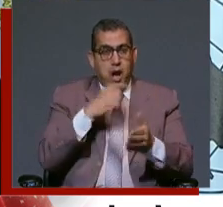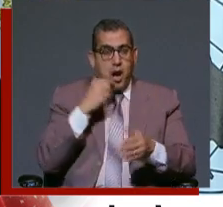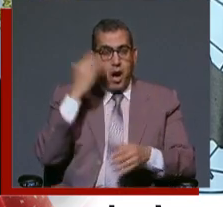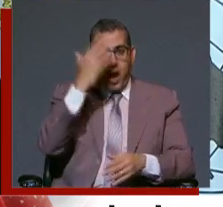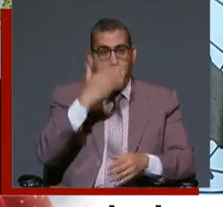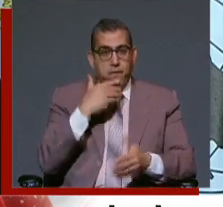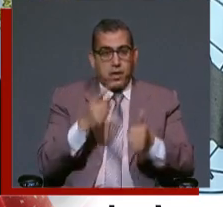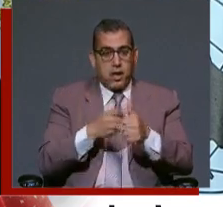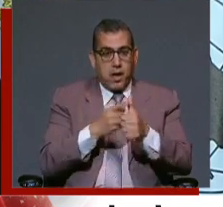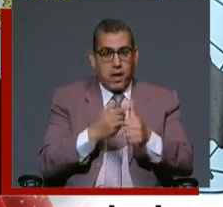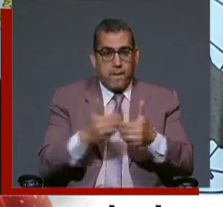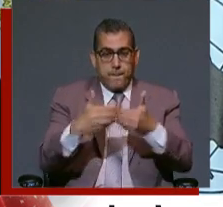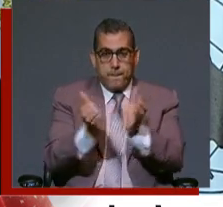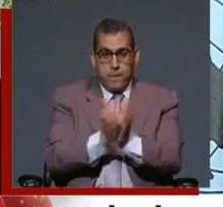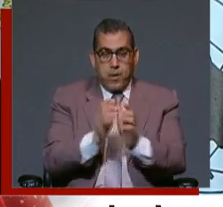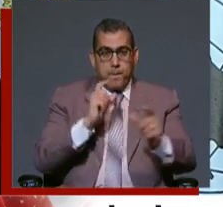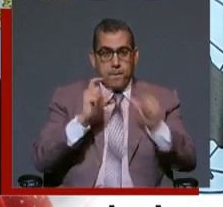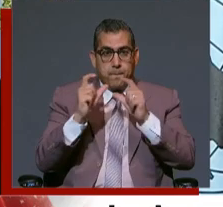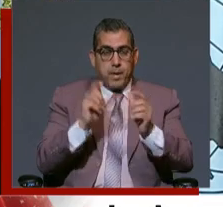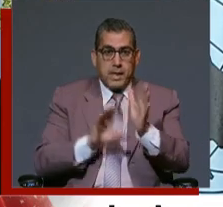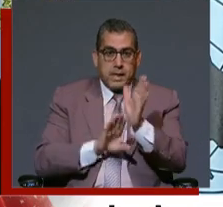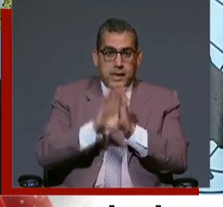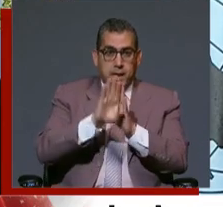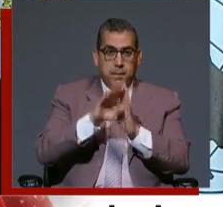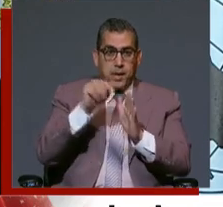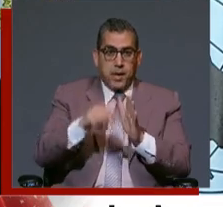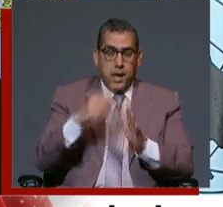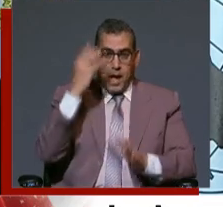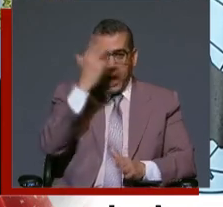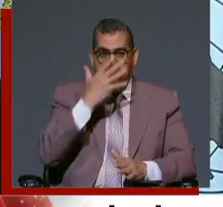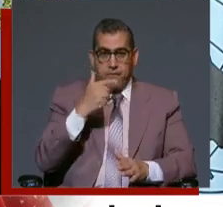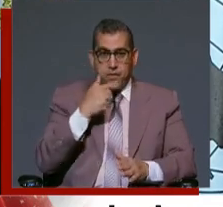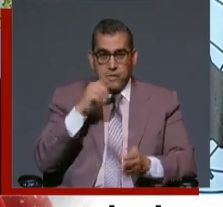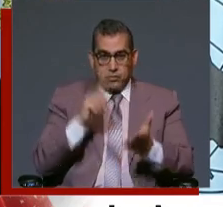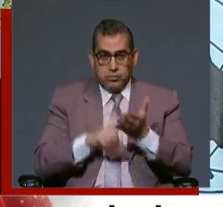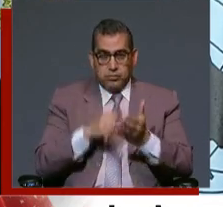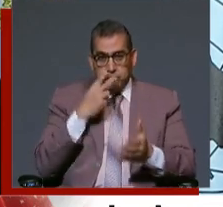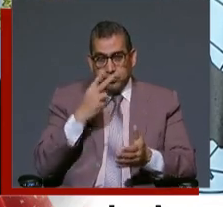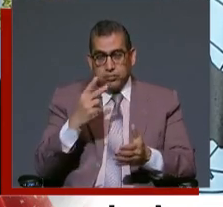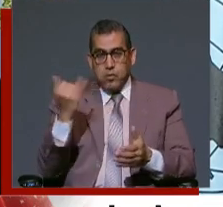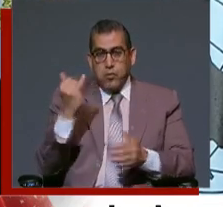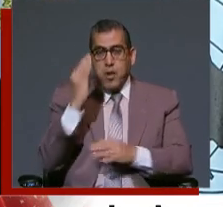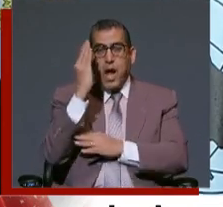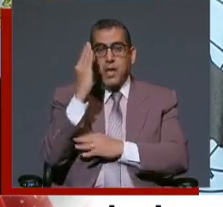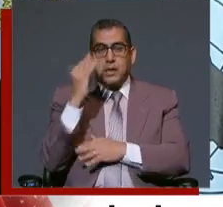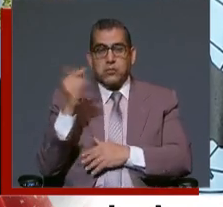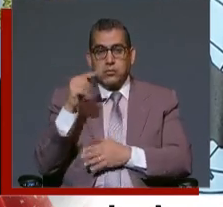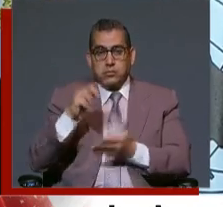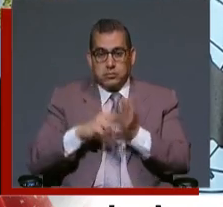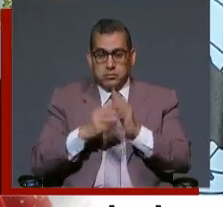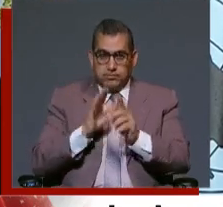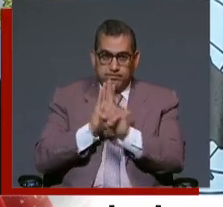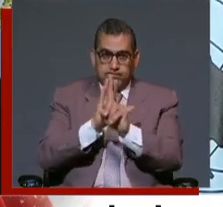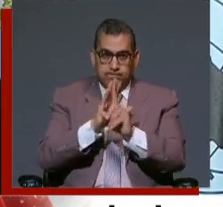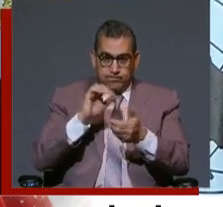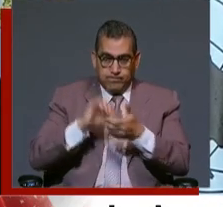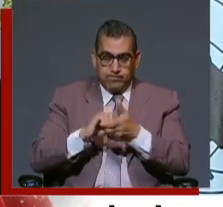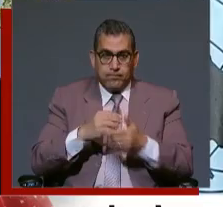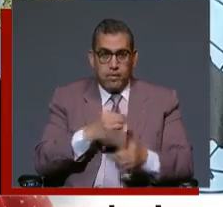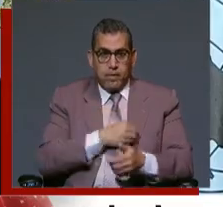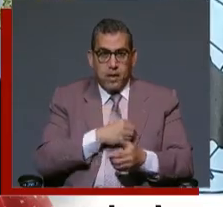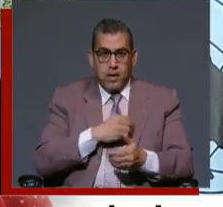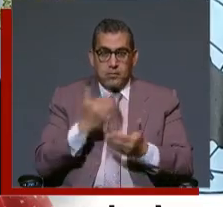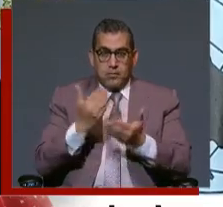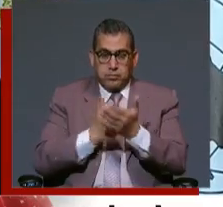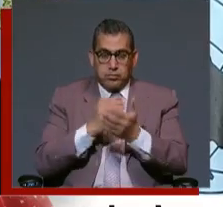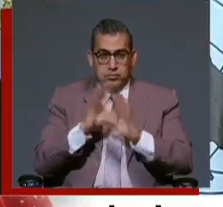رأسها مجموعة بنك التنمية الإفريقي الذي يلعب دوراً محورياً لتعزيز ثقة مستثمري